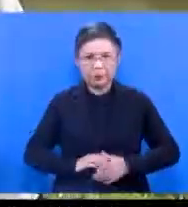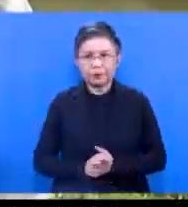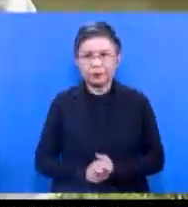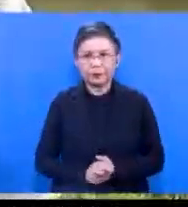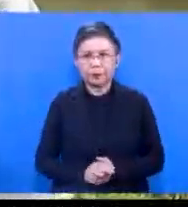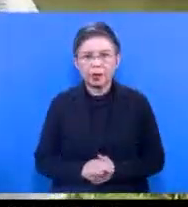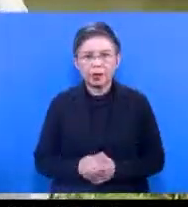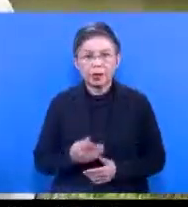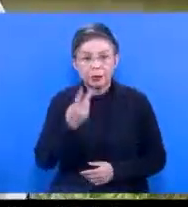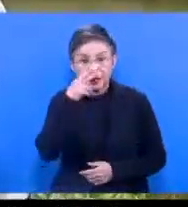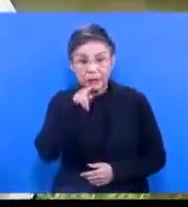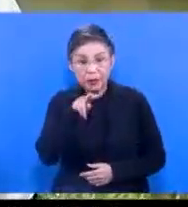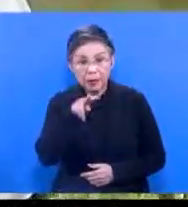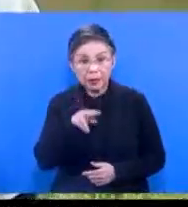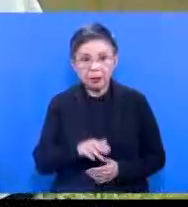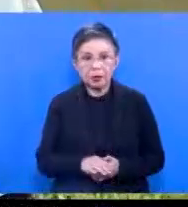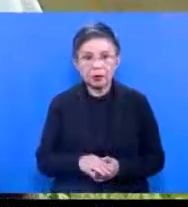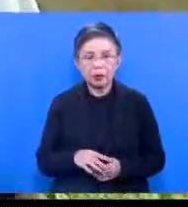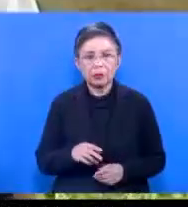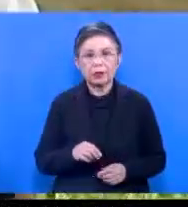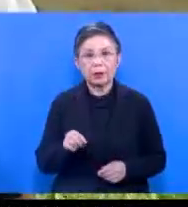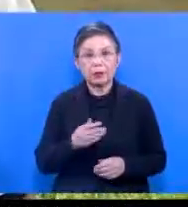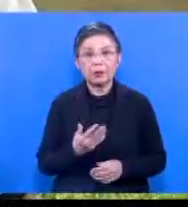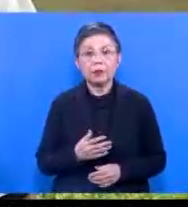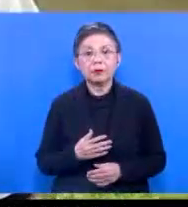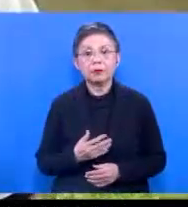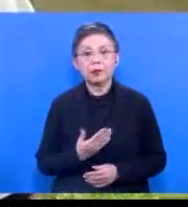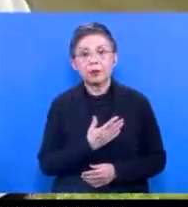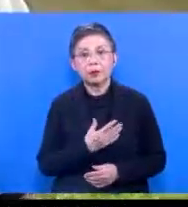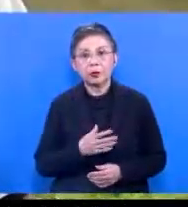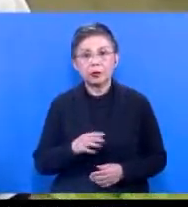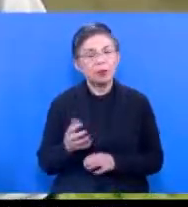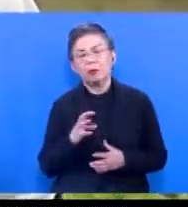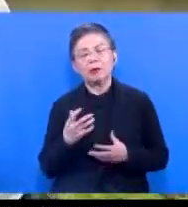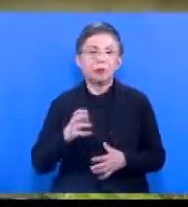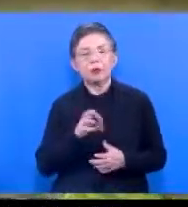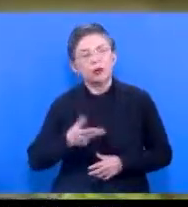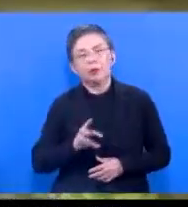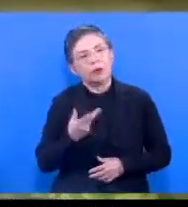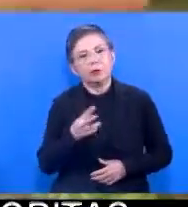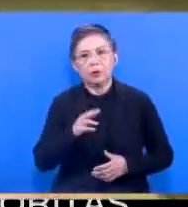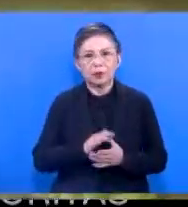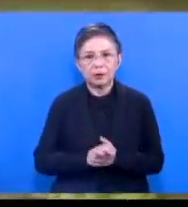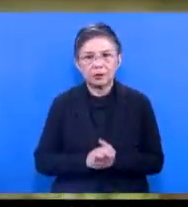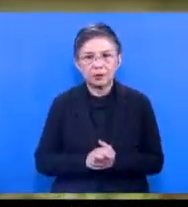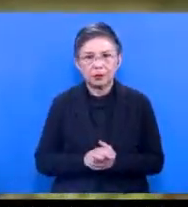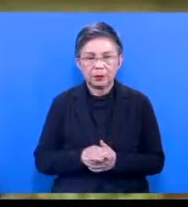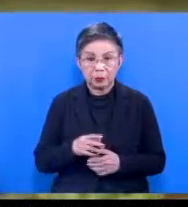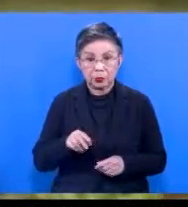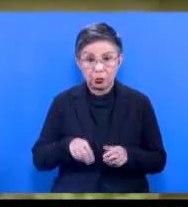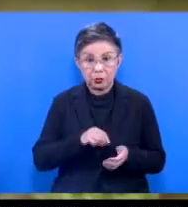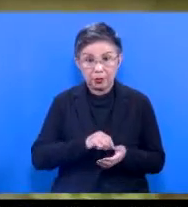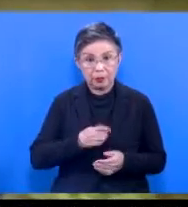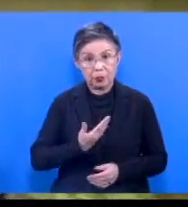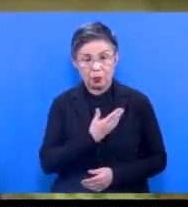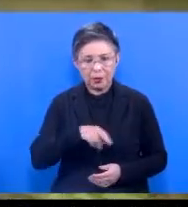Guling-gulingan tadi di situ, saya tegur, kenapa kamu kok di sini? Kampuh bang saya. Akhirnya dia jalan ke sana, turun,